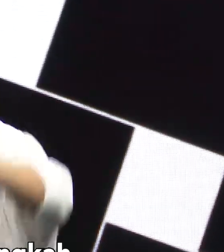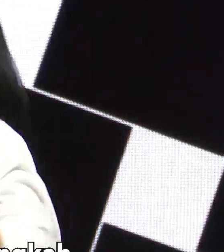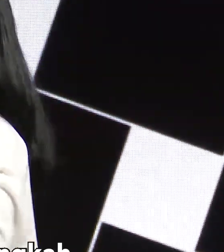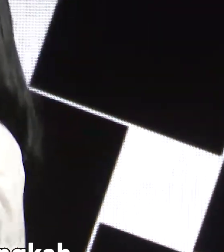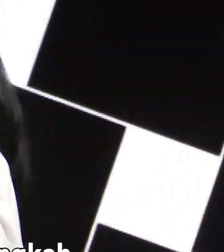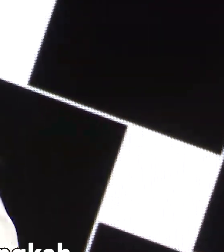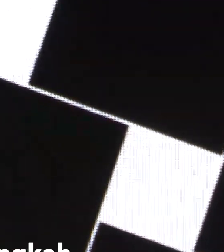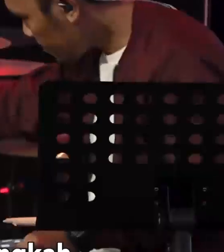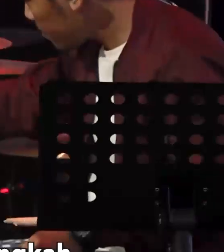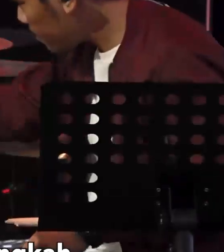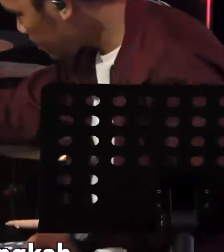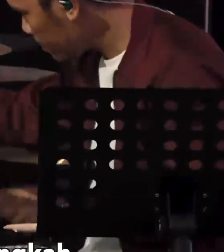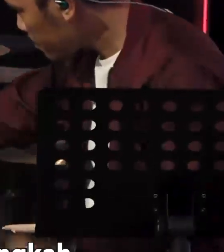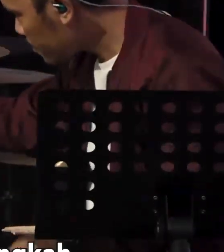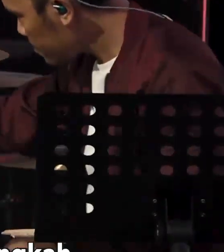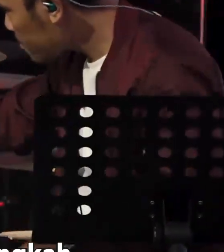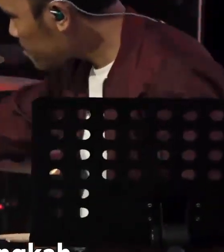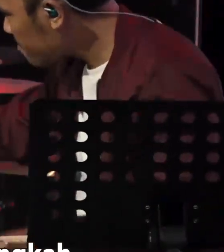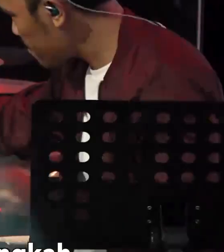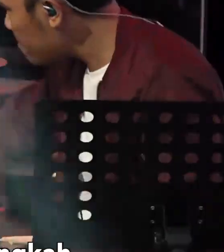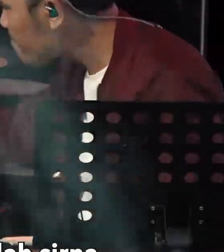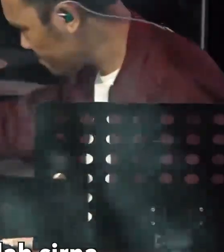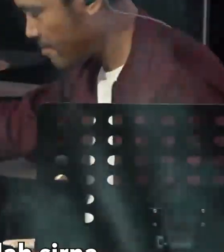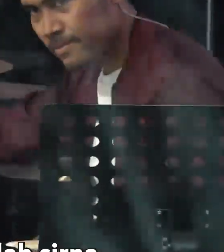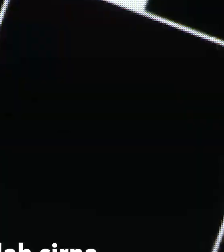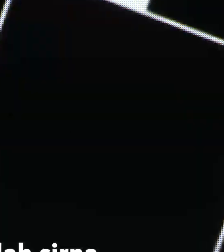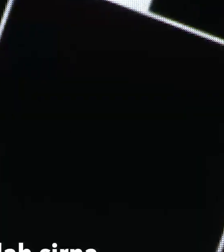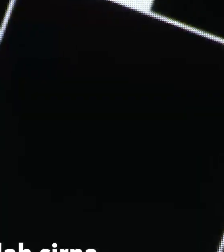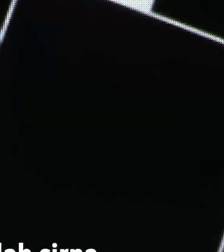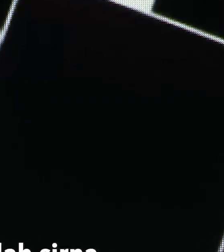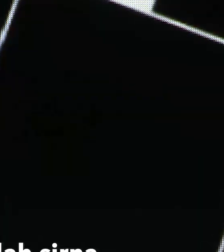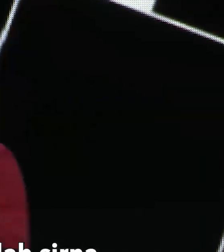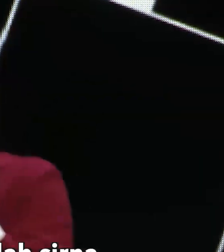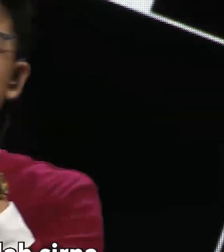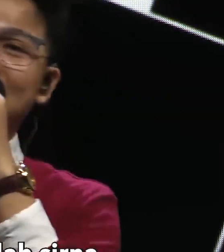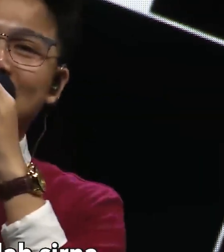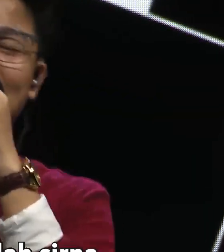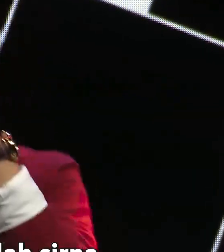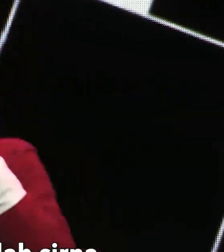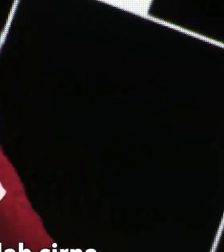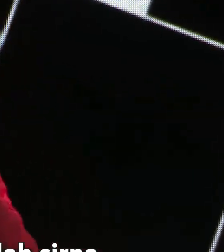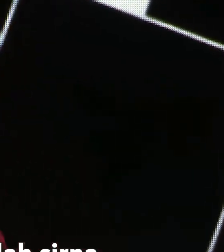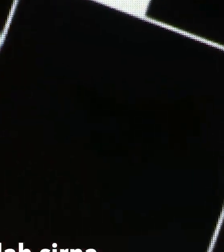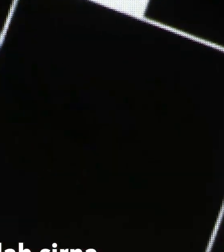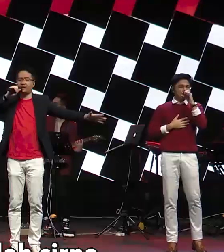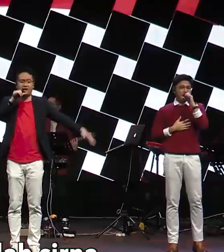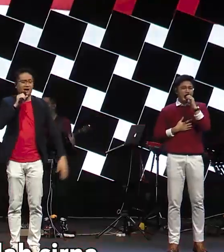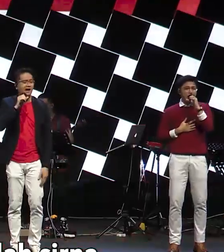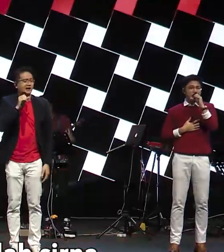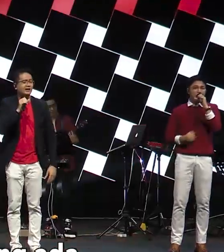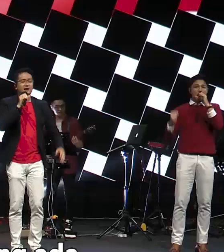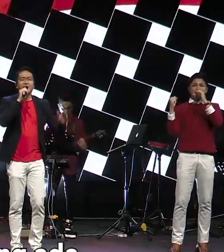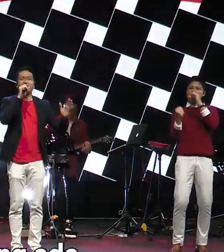Maju bersama kita melangkah, nyalakan harapan yang telah